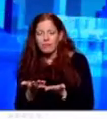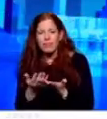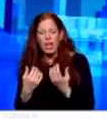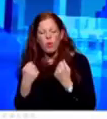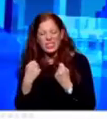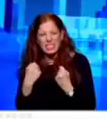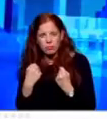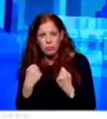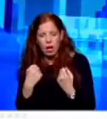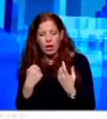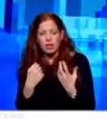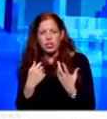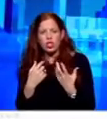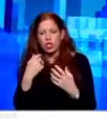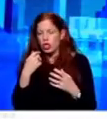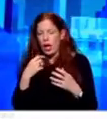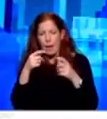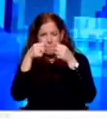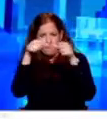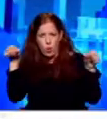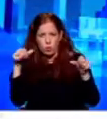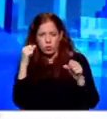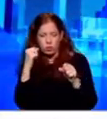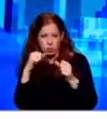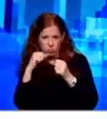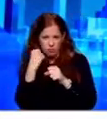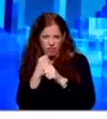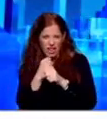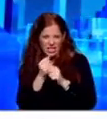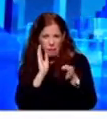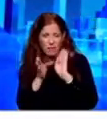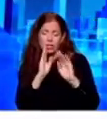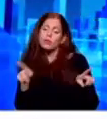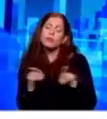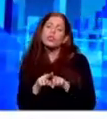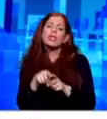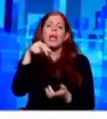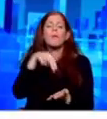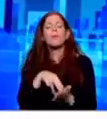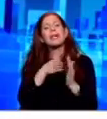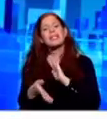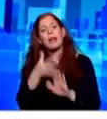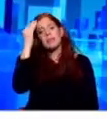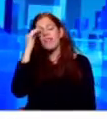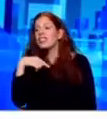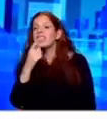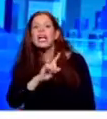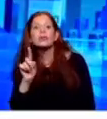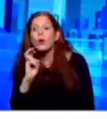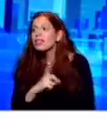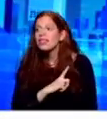העוצמה שעשה הפוסט הזה בפייסבוק, זה בעצם כמו שהיא תעמוד בכניסה לבית ספר ותגיד אסור להתגייס